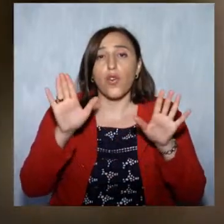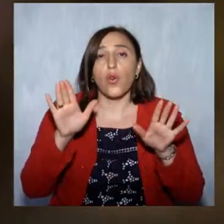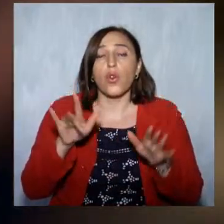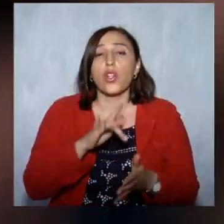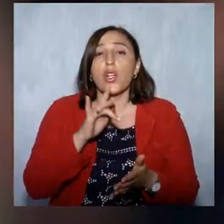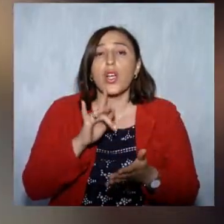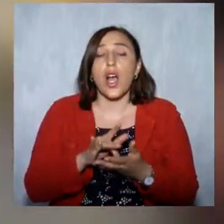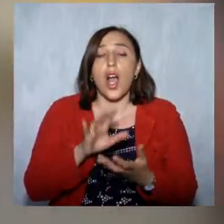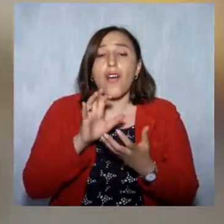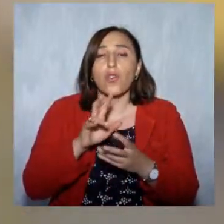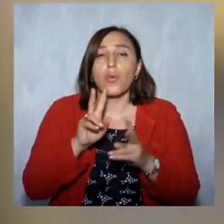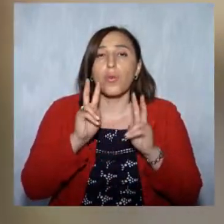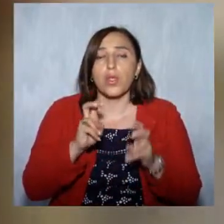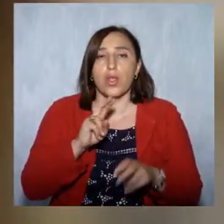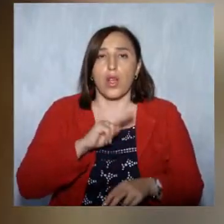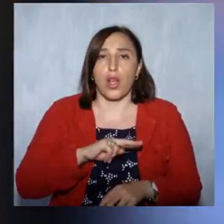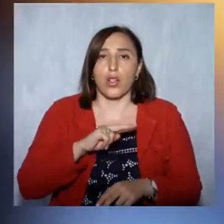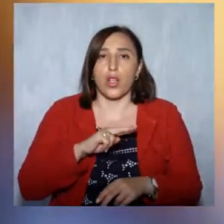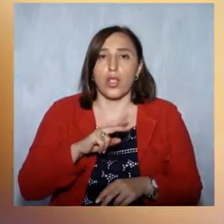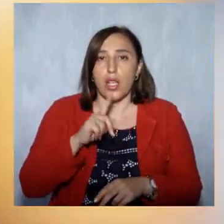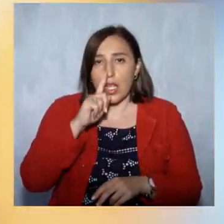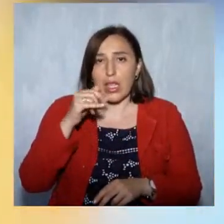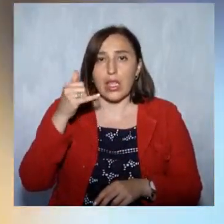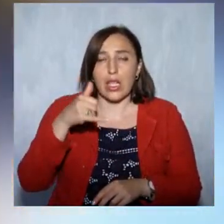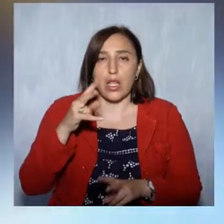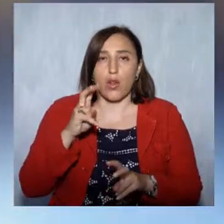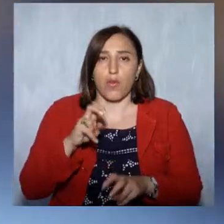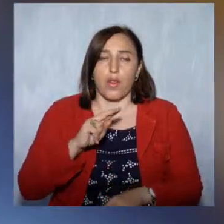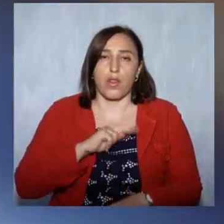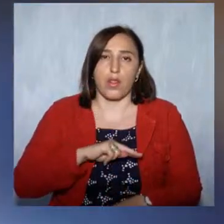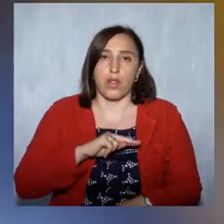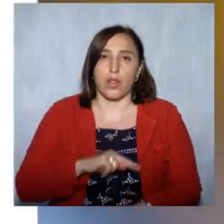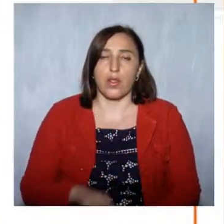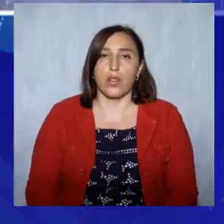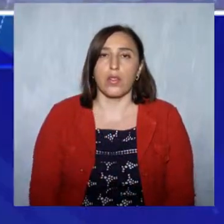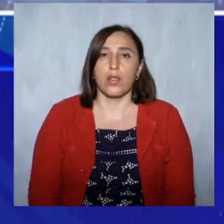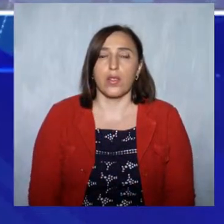քաղաքային ավտոբուսներն աշխատում են բացառապես դիզելային վառելիքով։